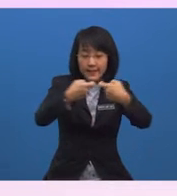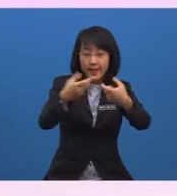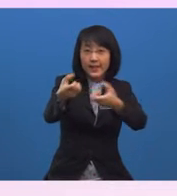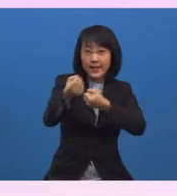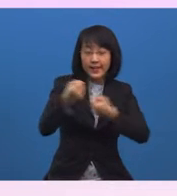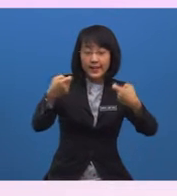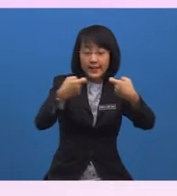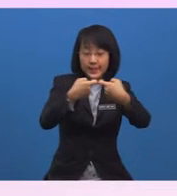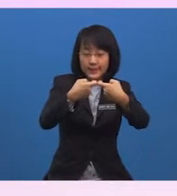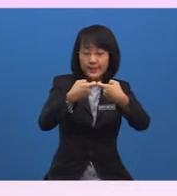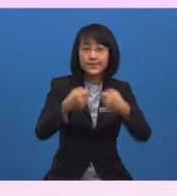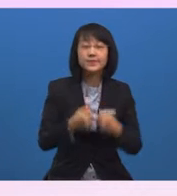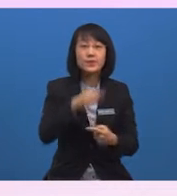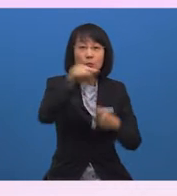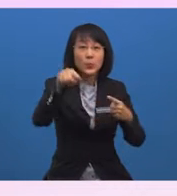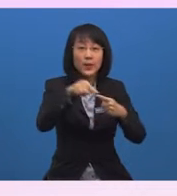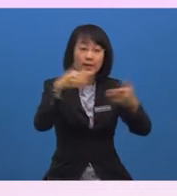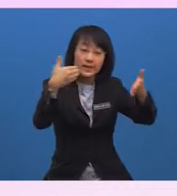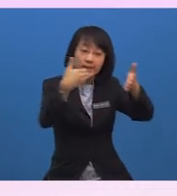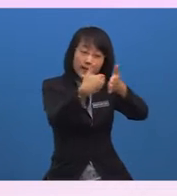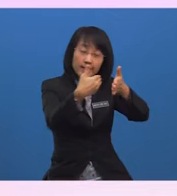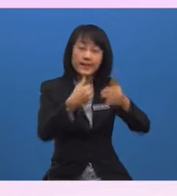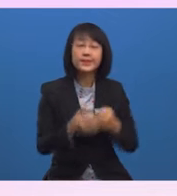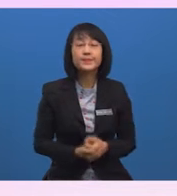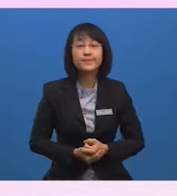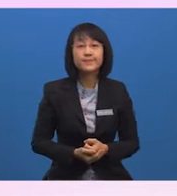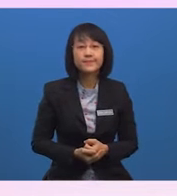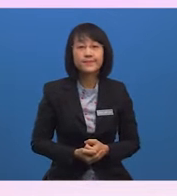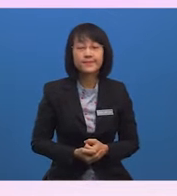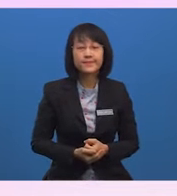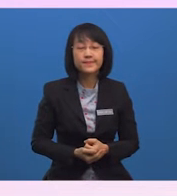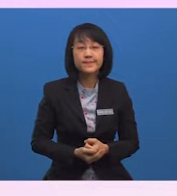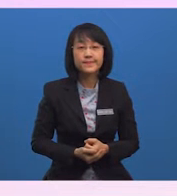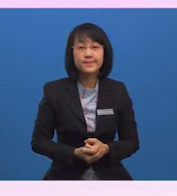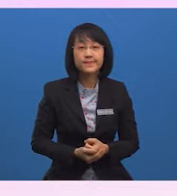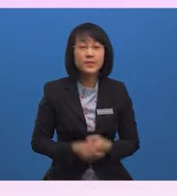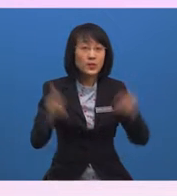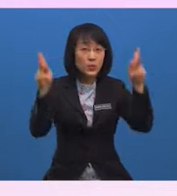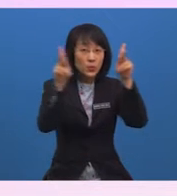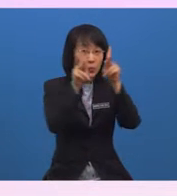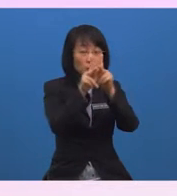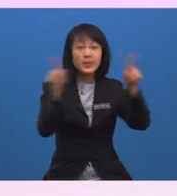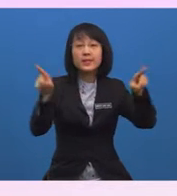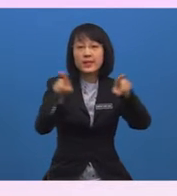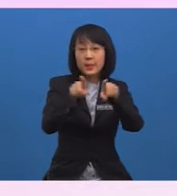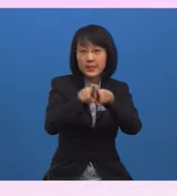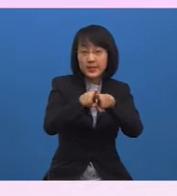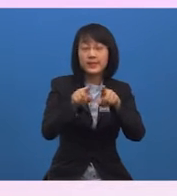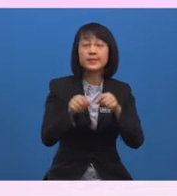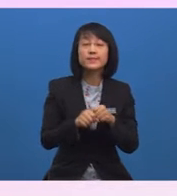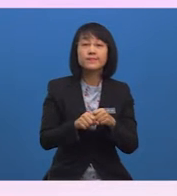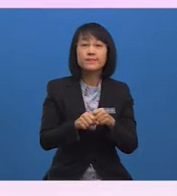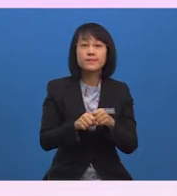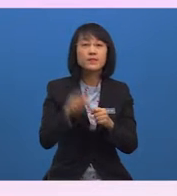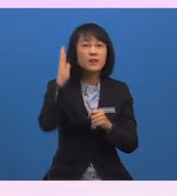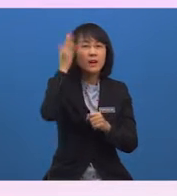apabila dua magnet didekatkan. Manakala kutub yang sama, ia